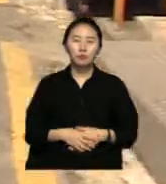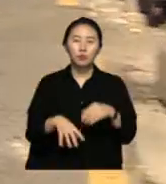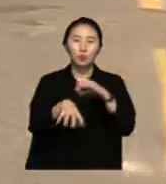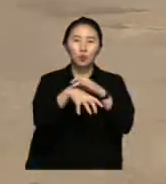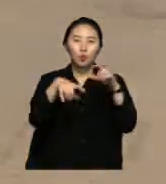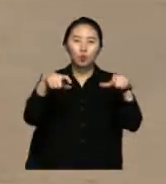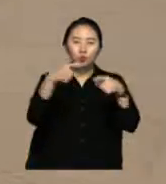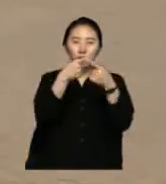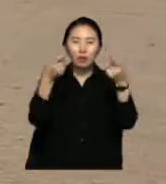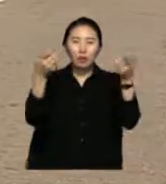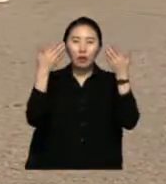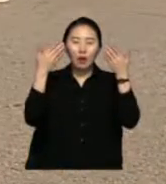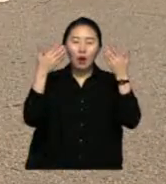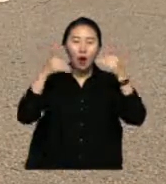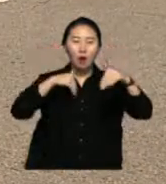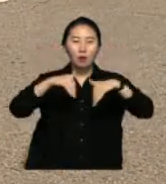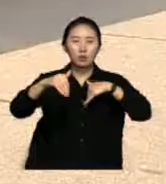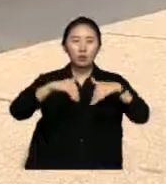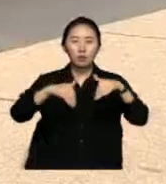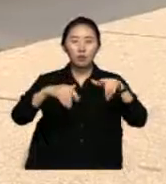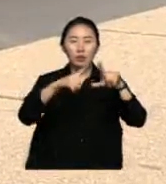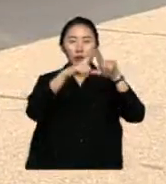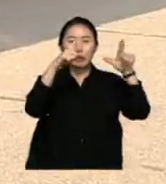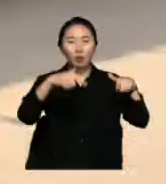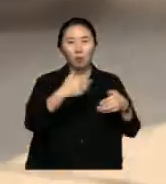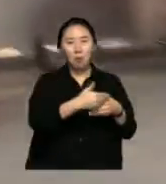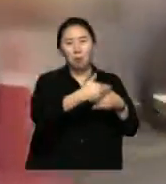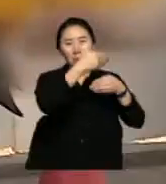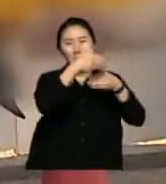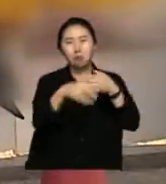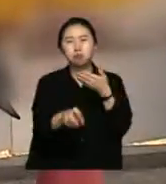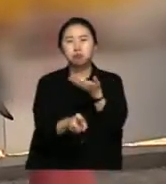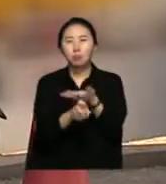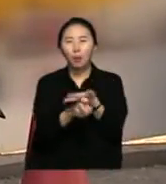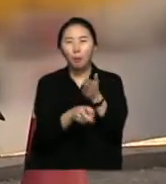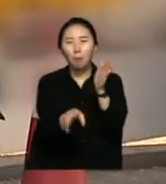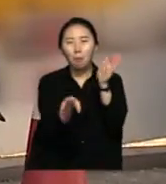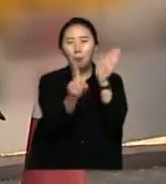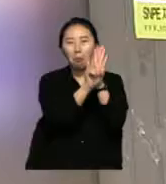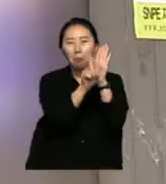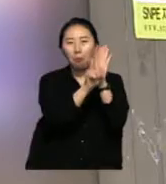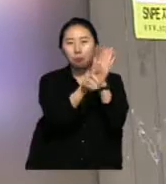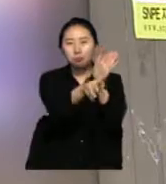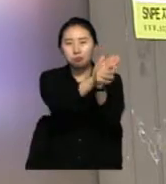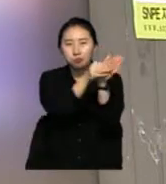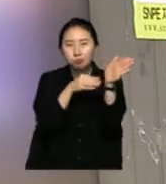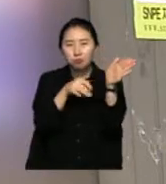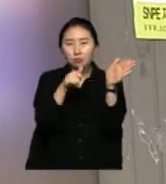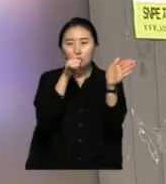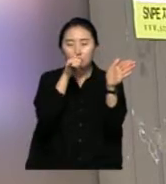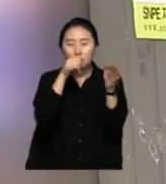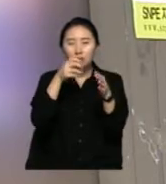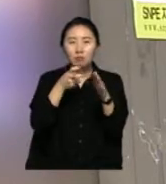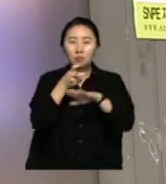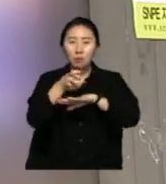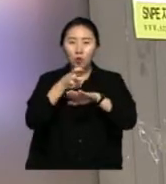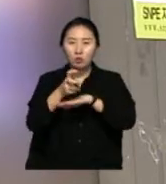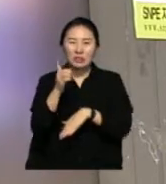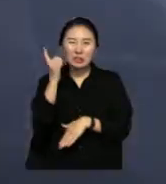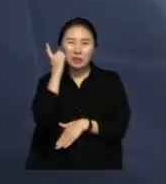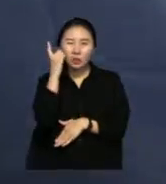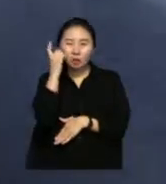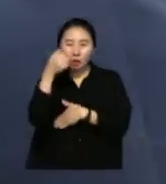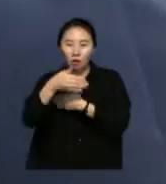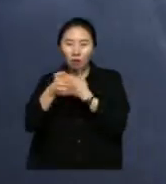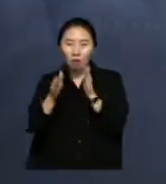종로구 대학로 일대입니다. 한쪽 벽면에는 불법 홍보물이 빼곡하게 붙어져 있습니다. 버스 정류장도 공중전화기도